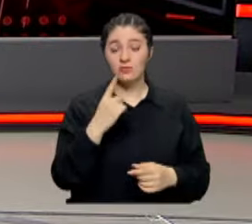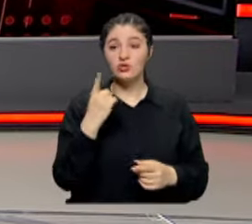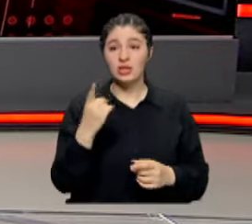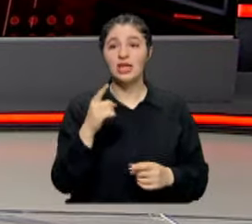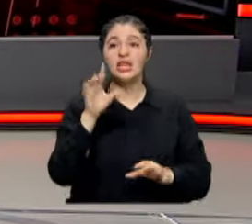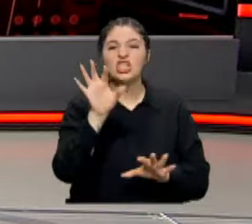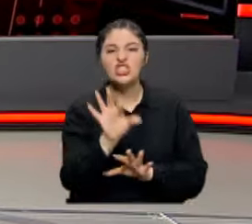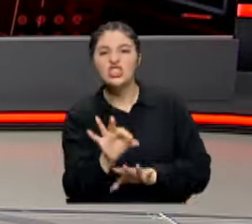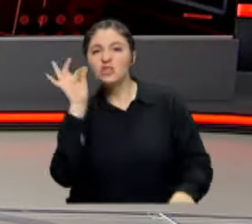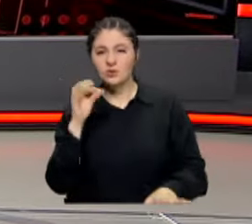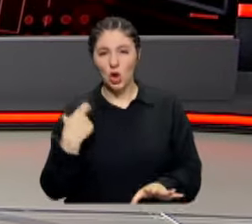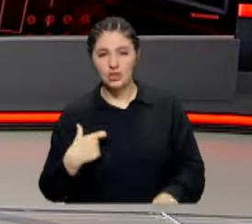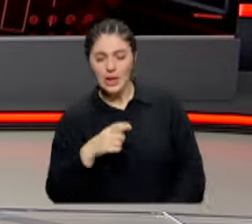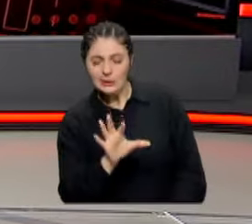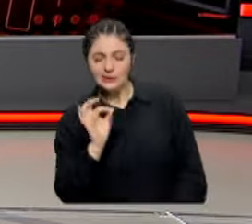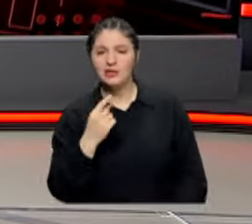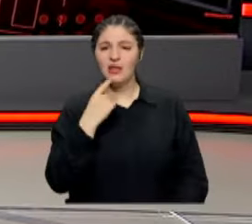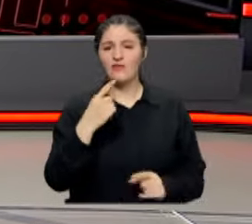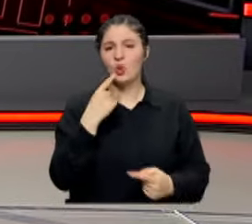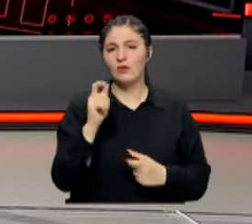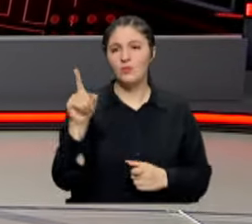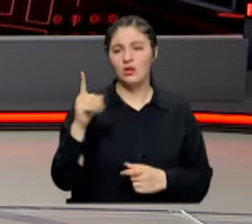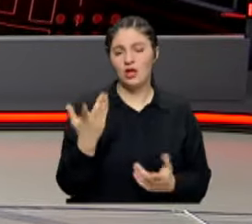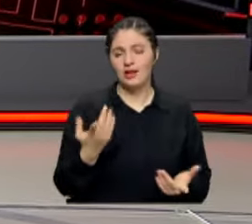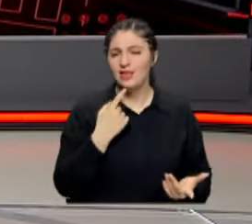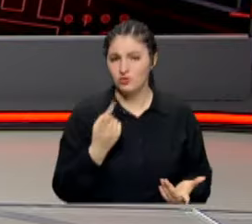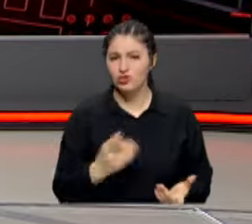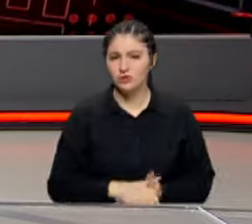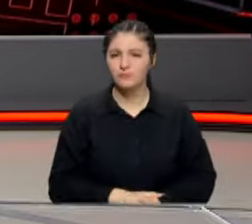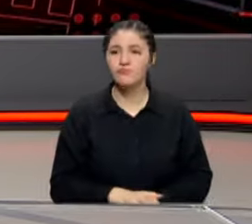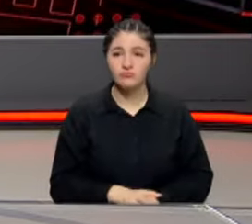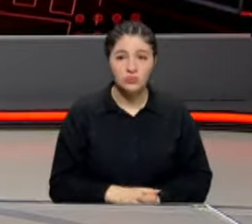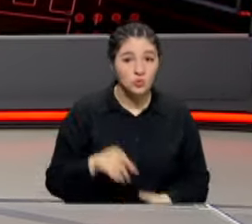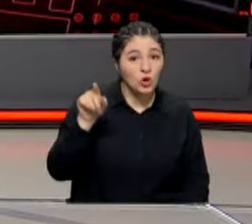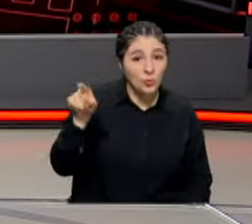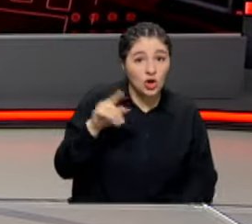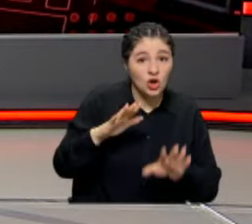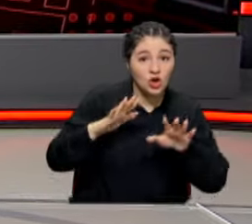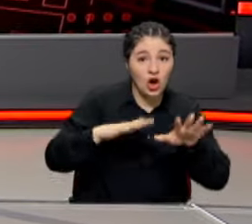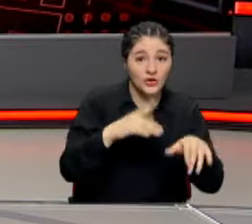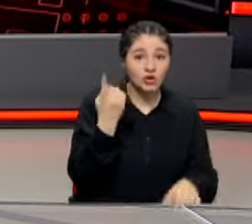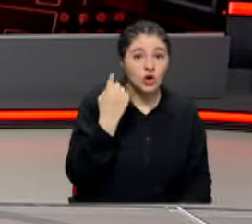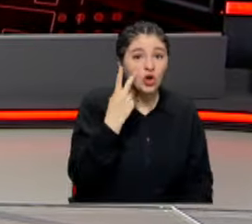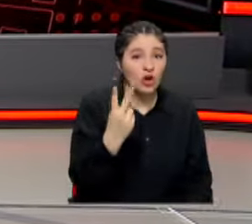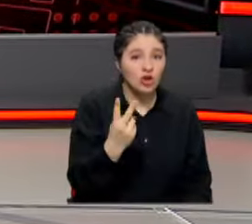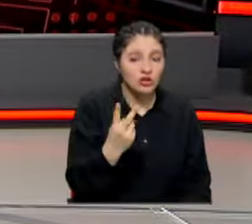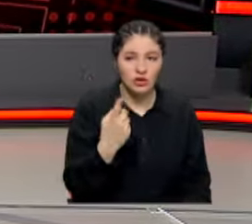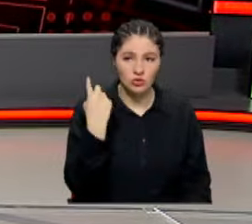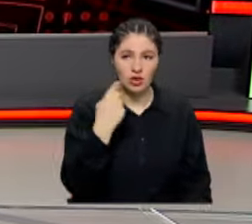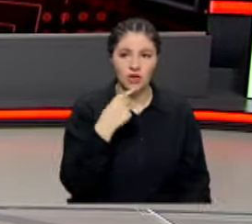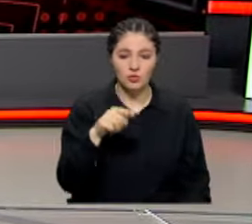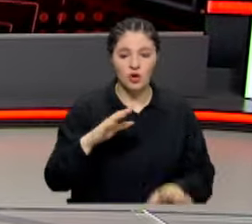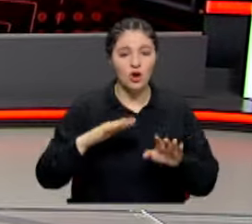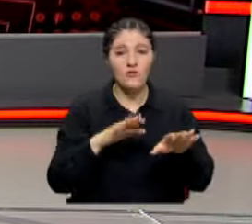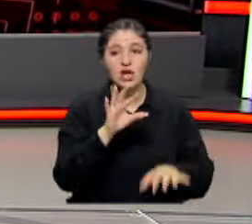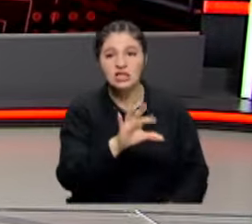ki cımbızlayıyorlar. İşte o üstünde de konuşuyorlar. Bu konvoyu dün gösterdik. Dün de dedim bu